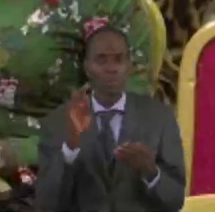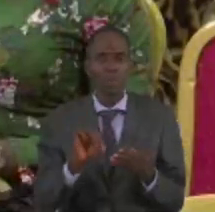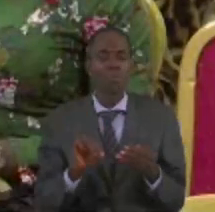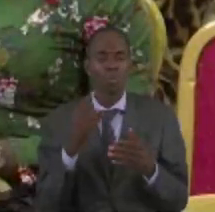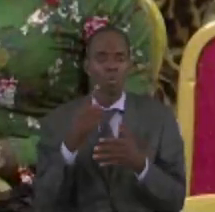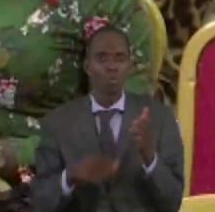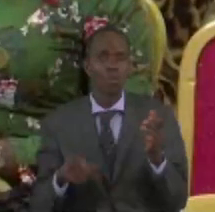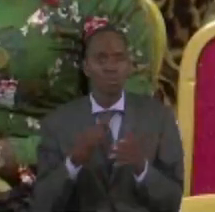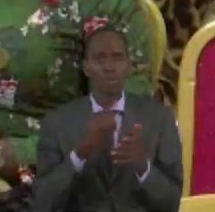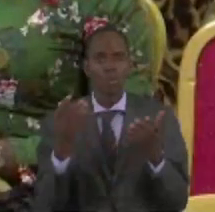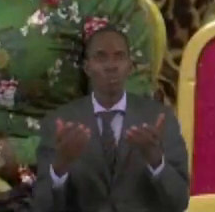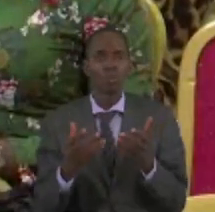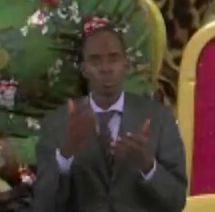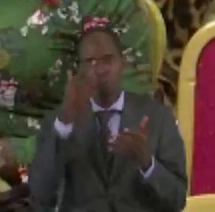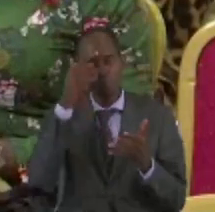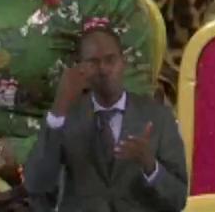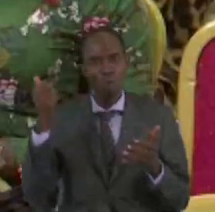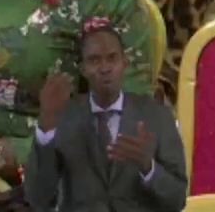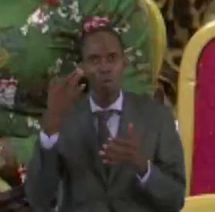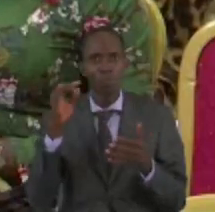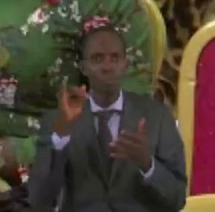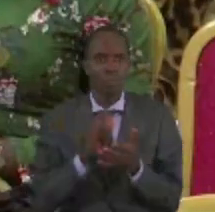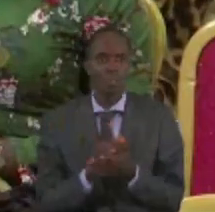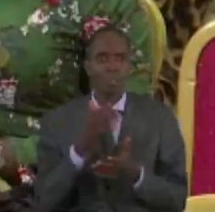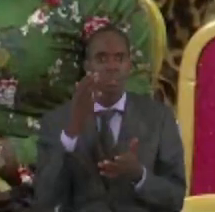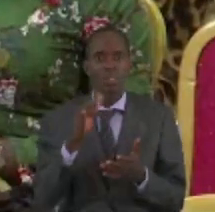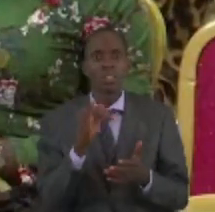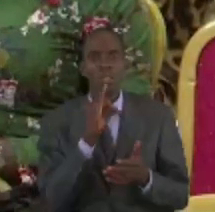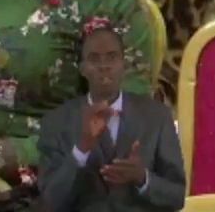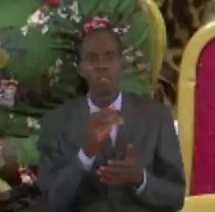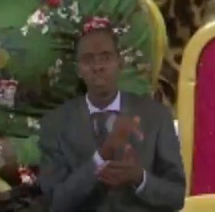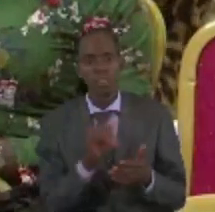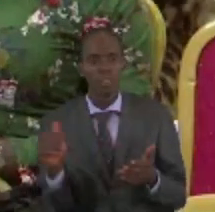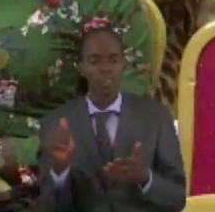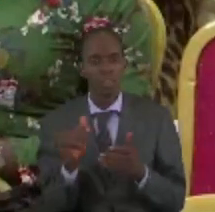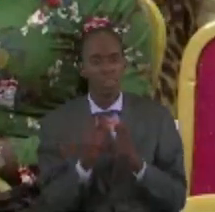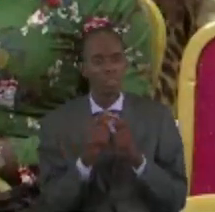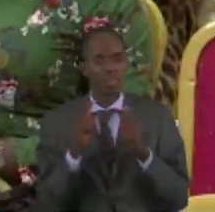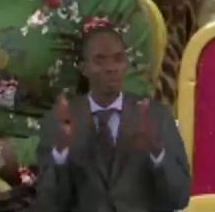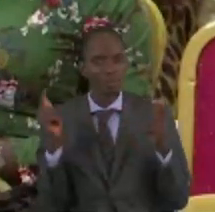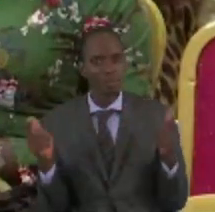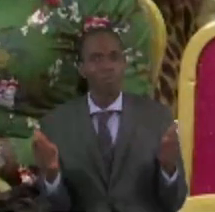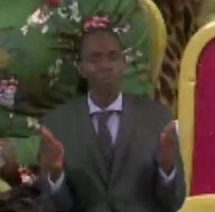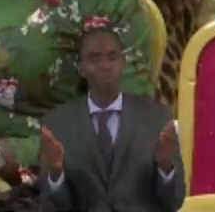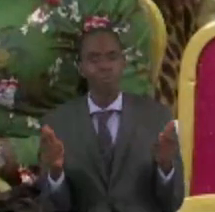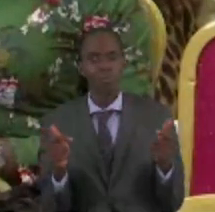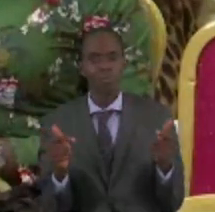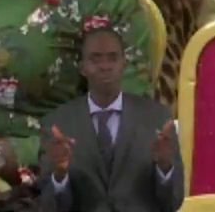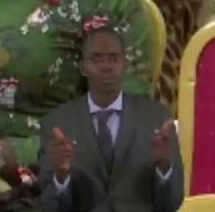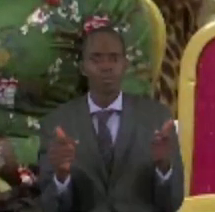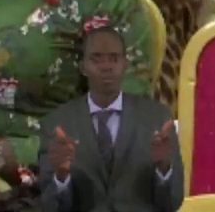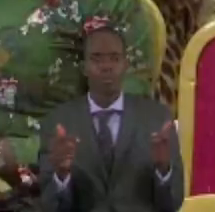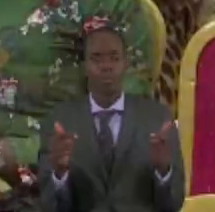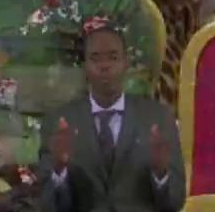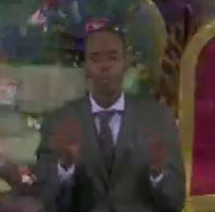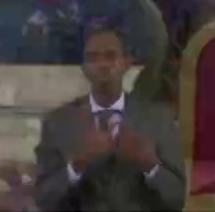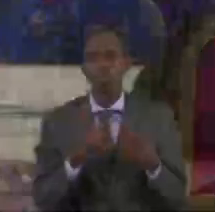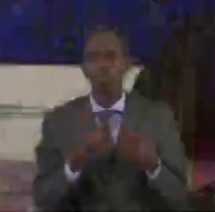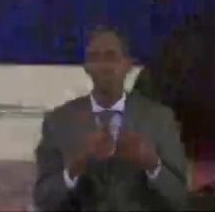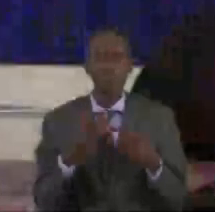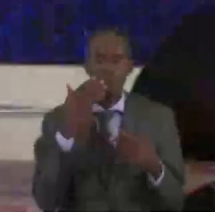qu'ils cherchent. À cause de cela, alors ils se sont agglutinés, ils sont collés à l'homme et à la